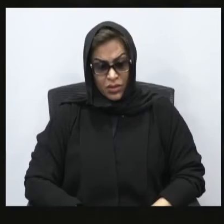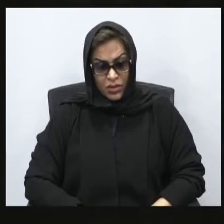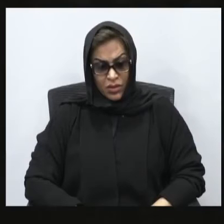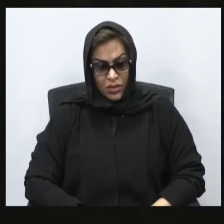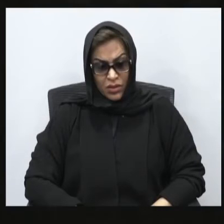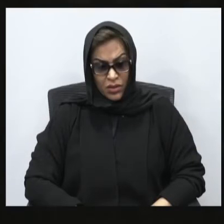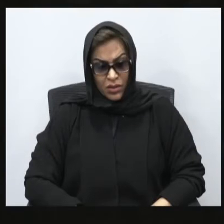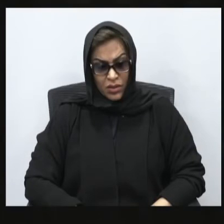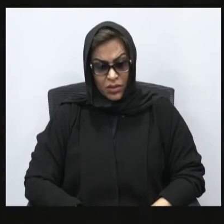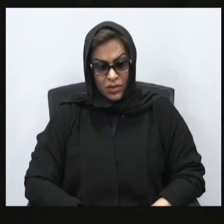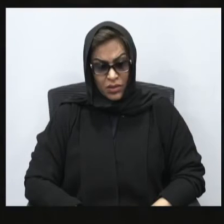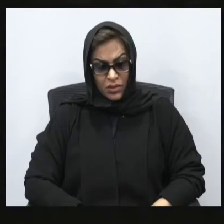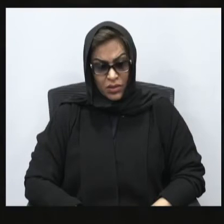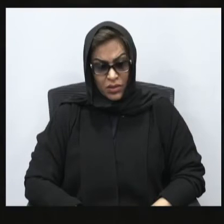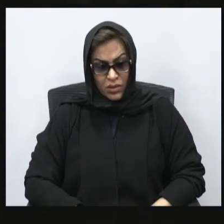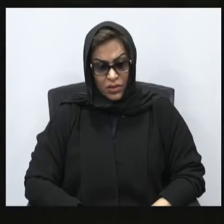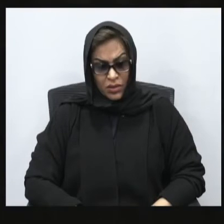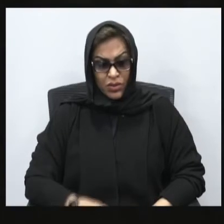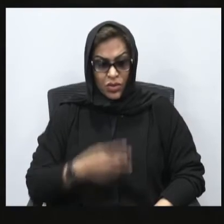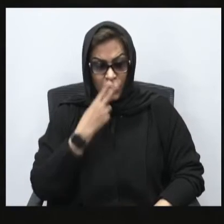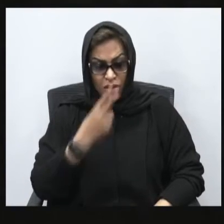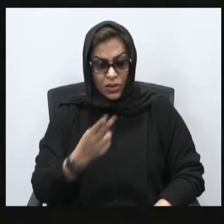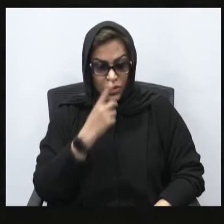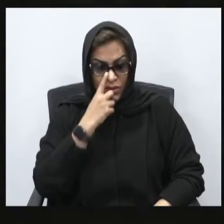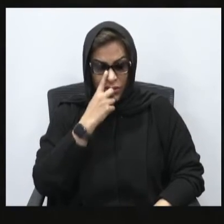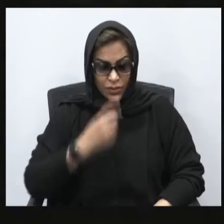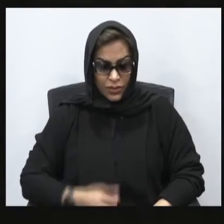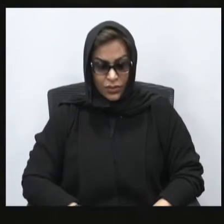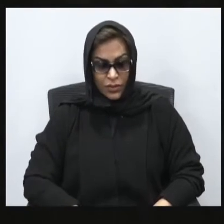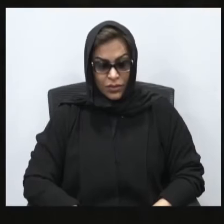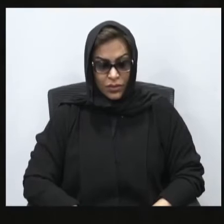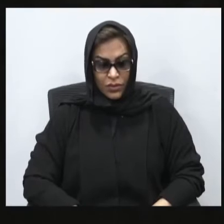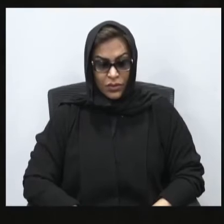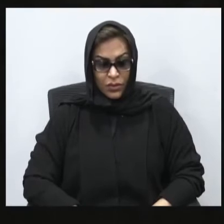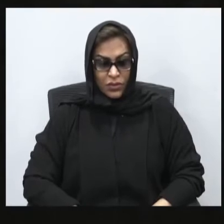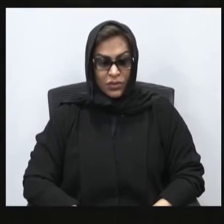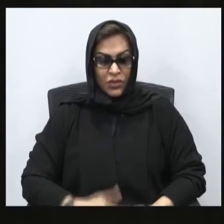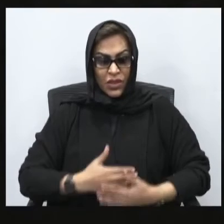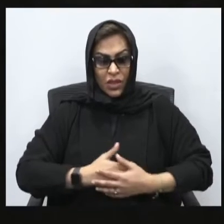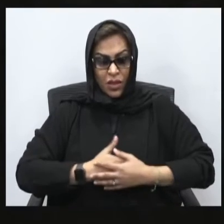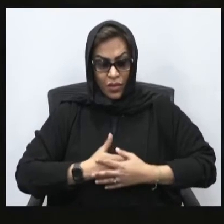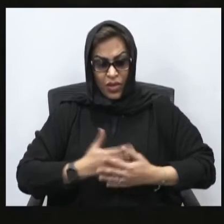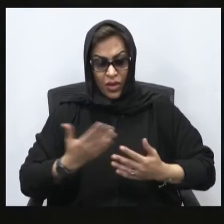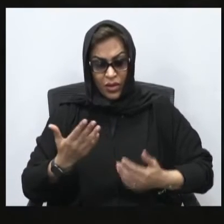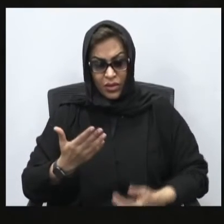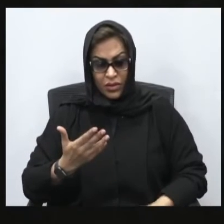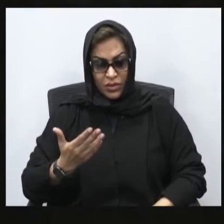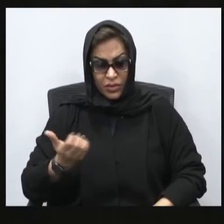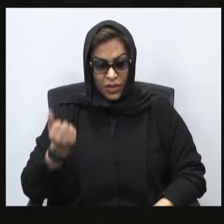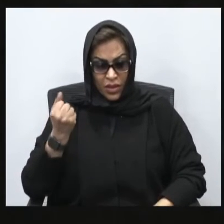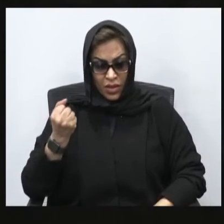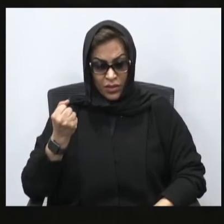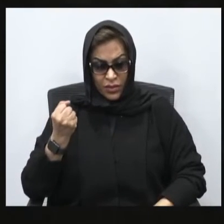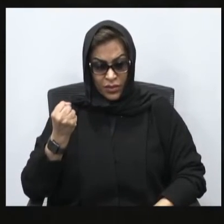نشاهد العمليه سويا نحتاج الى قبضه اليد بحيث انه تكون هذه